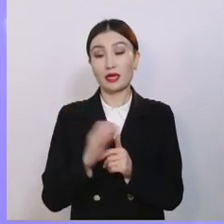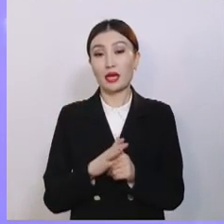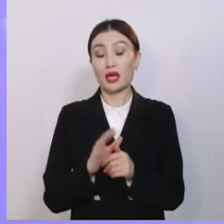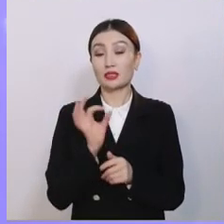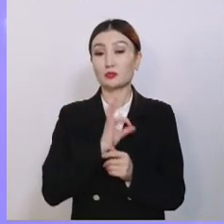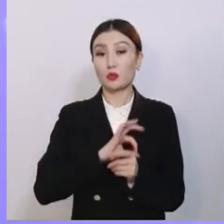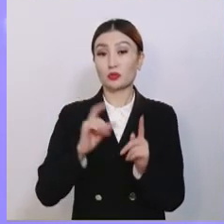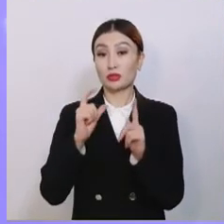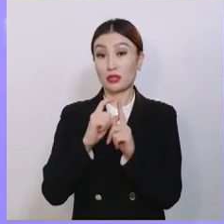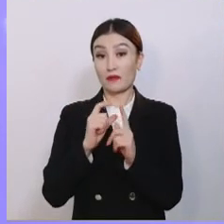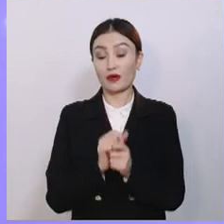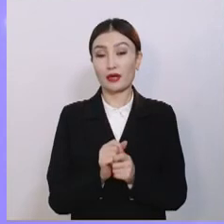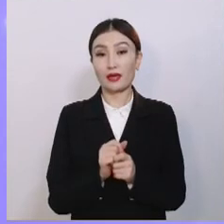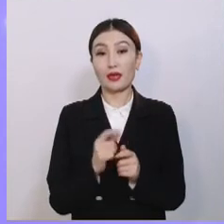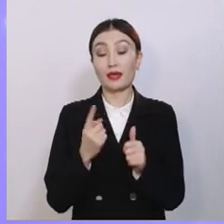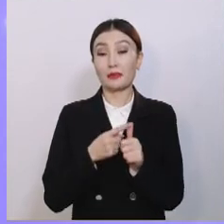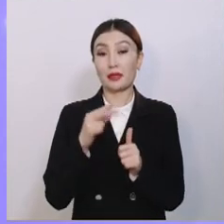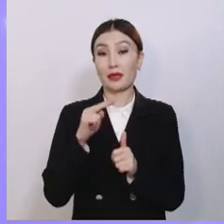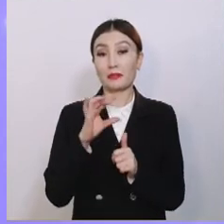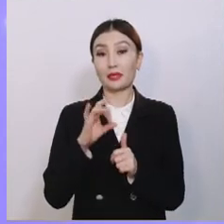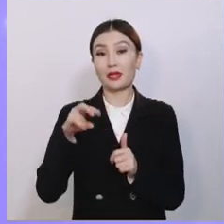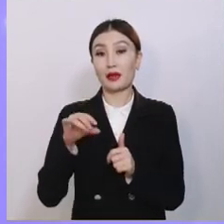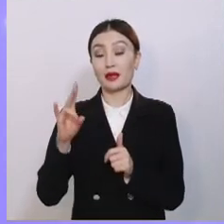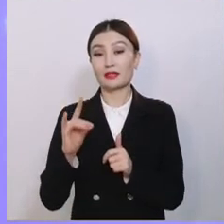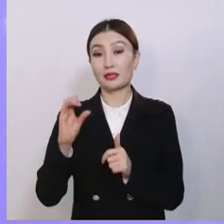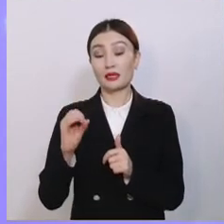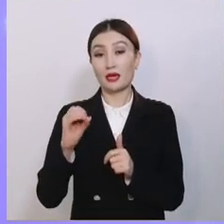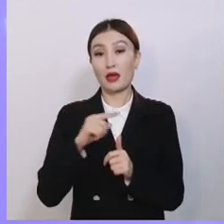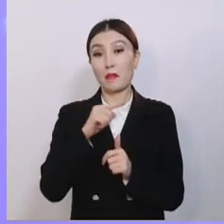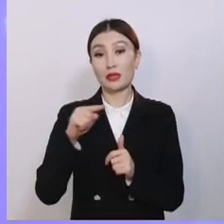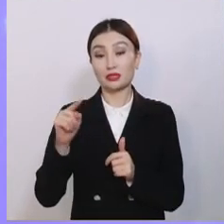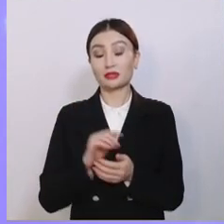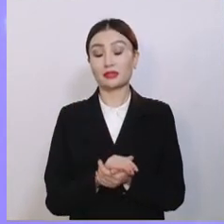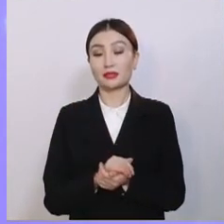справок. Имена прилагательные подчеркните.